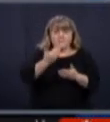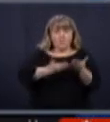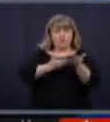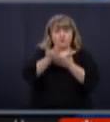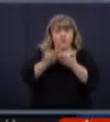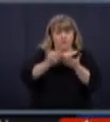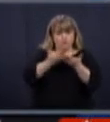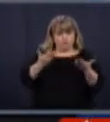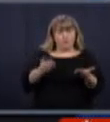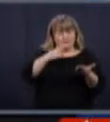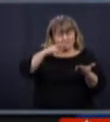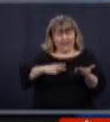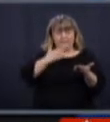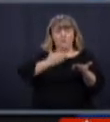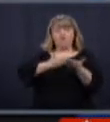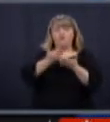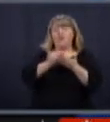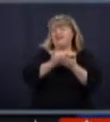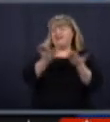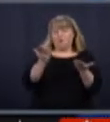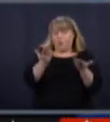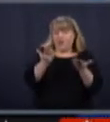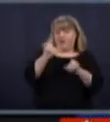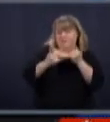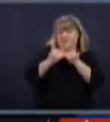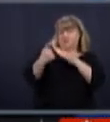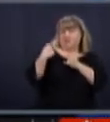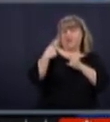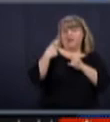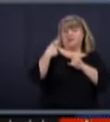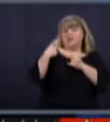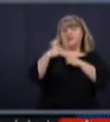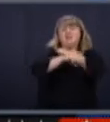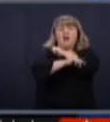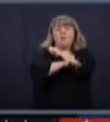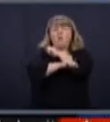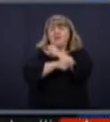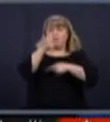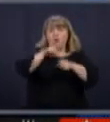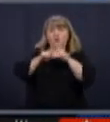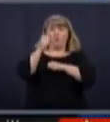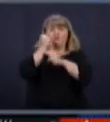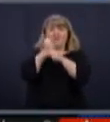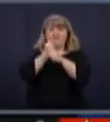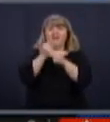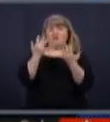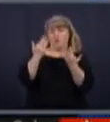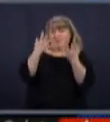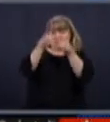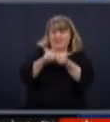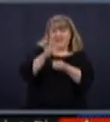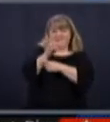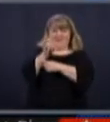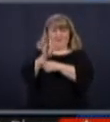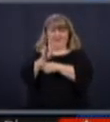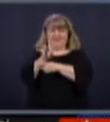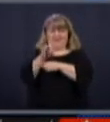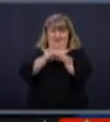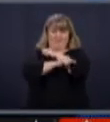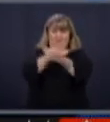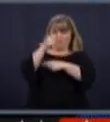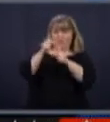jour, c'est qu'on a eu en fin de semaine 608 employés qui sont retournés au travail. Donc, ça,